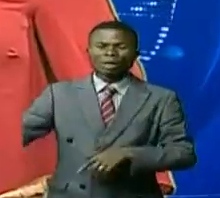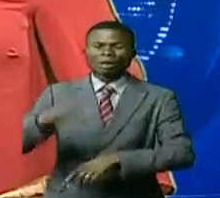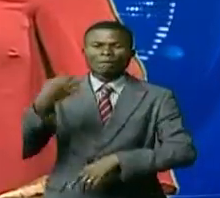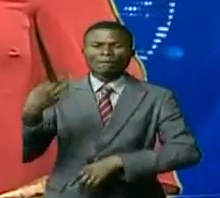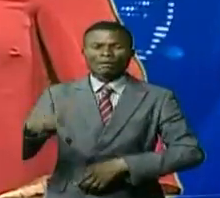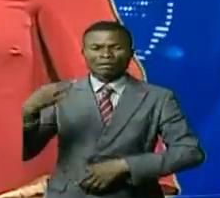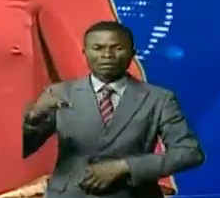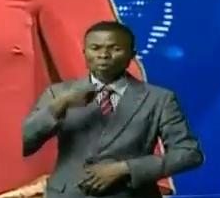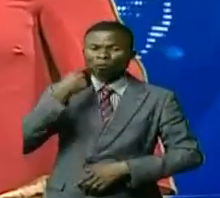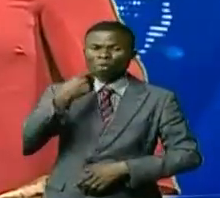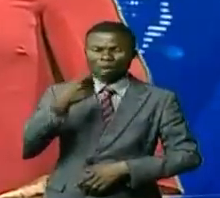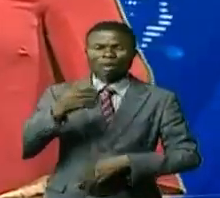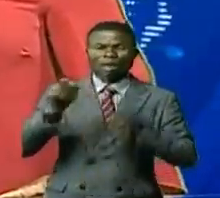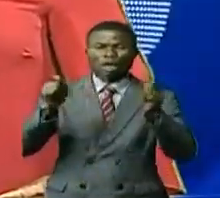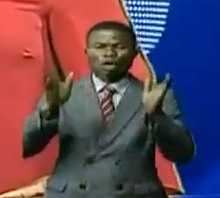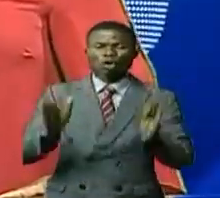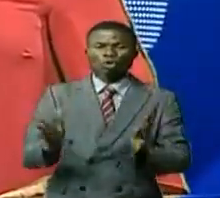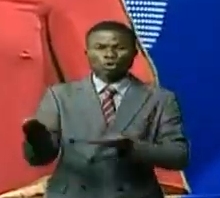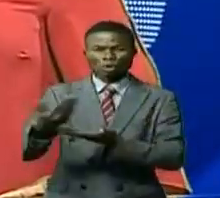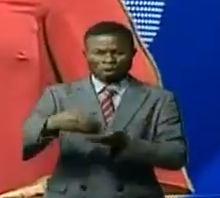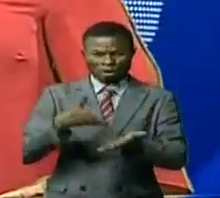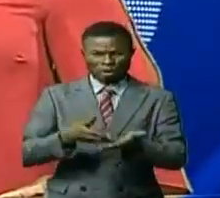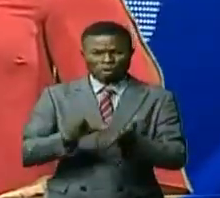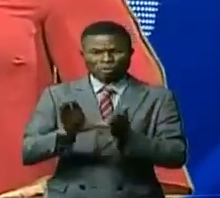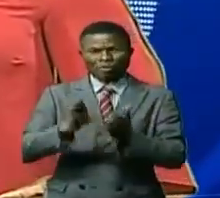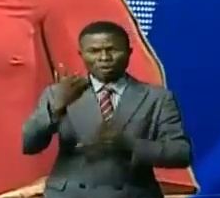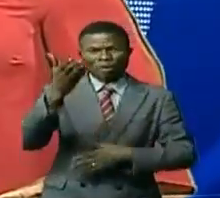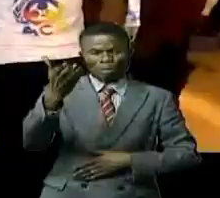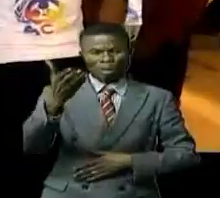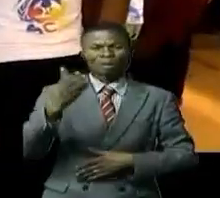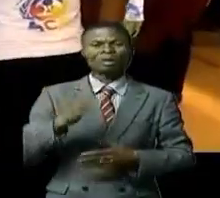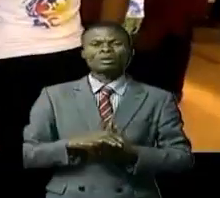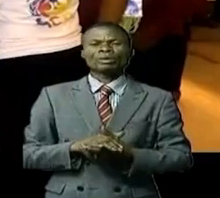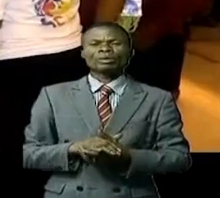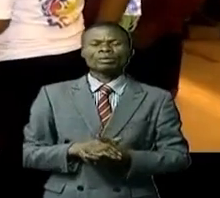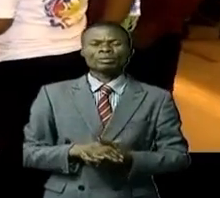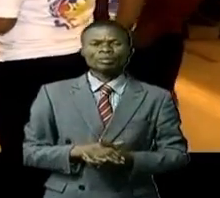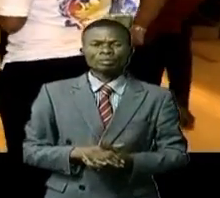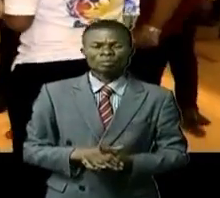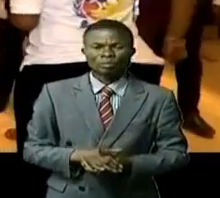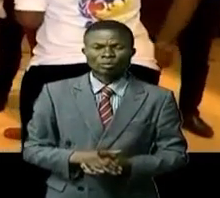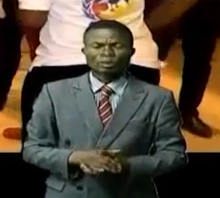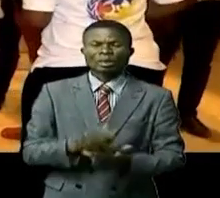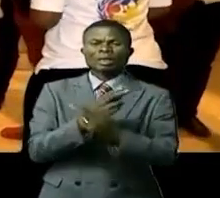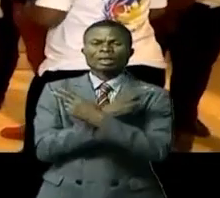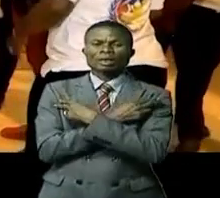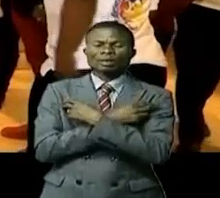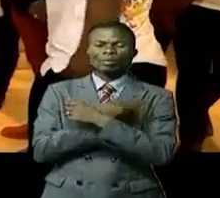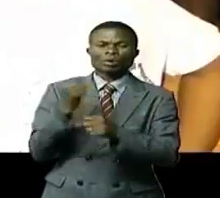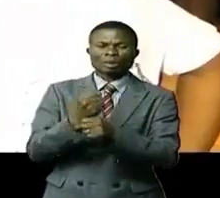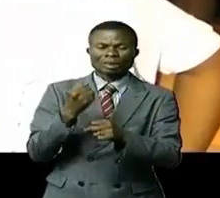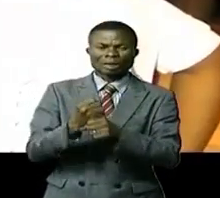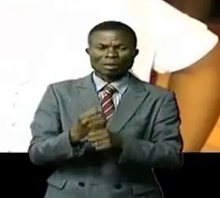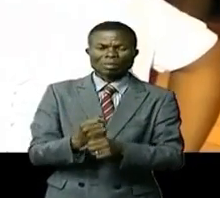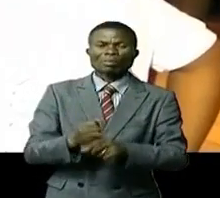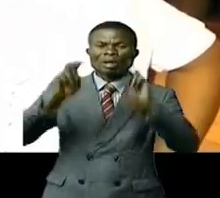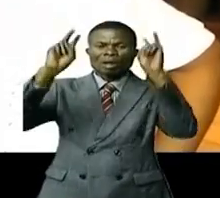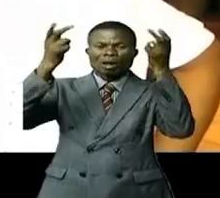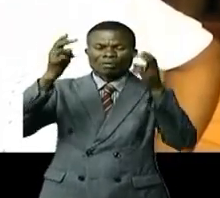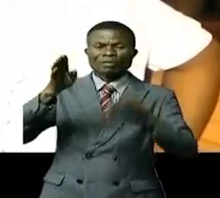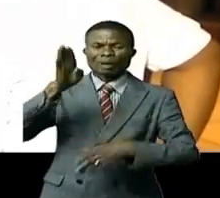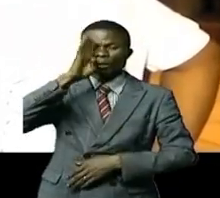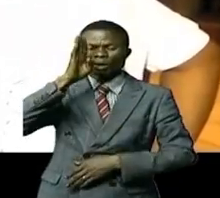lors de son retour dans la capitale. Les détails avec William Tounakov. Après son bref séjour de travail à Bruxelles, en Belgique,